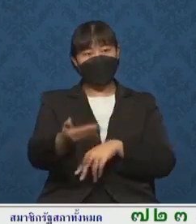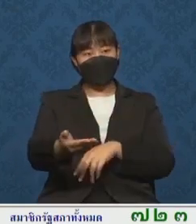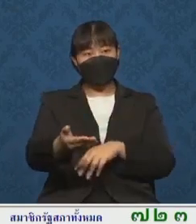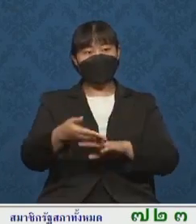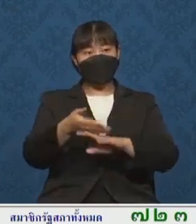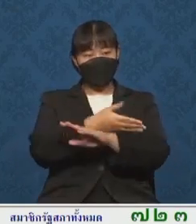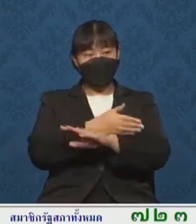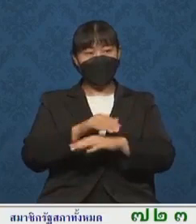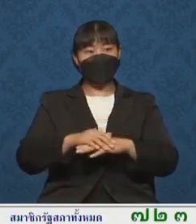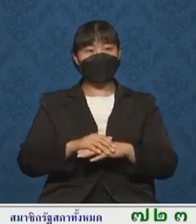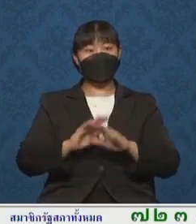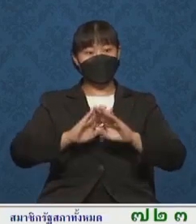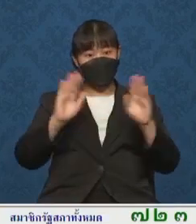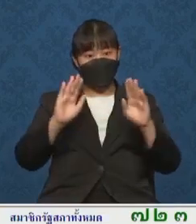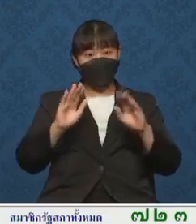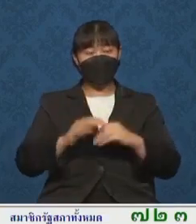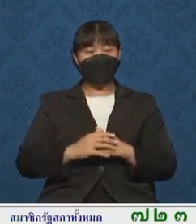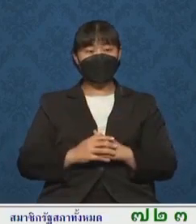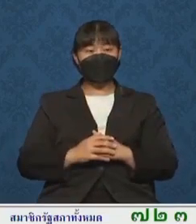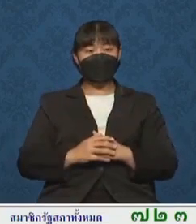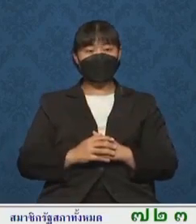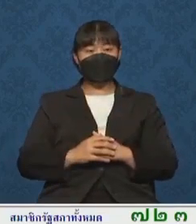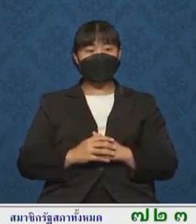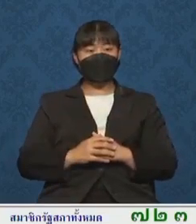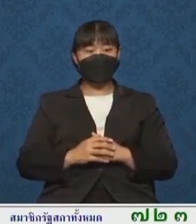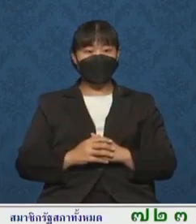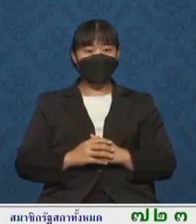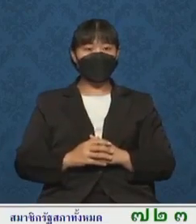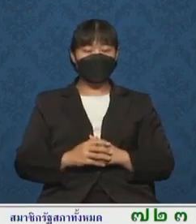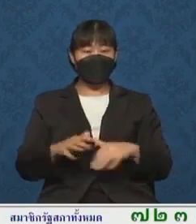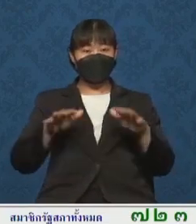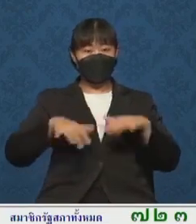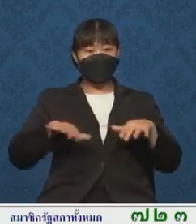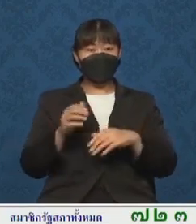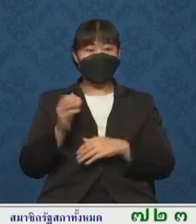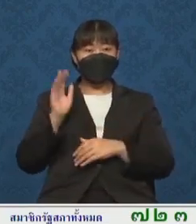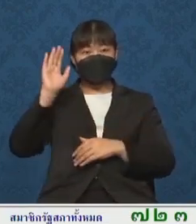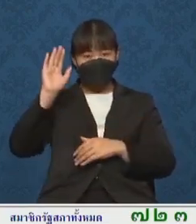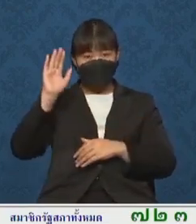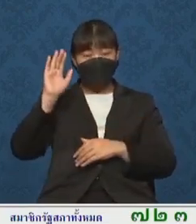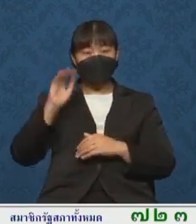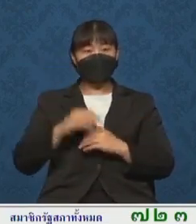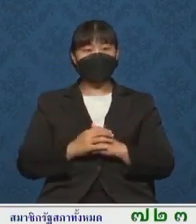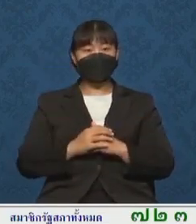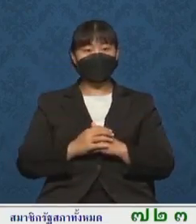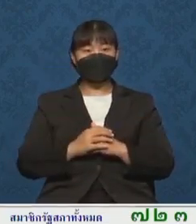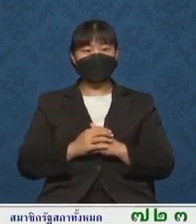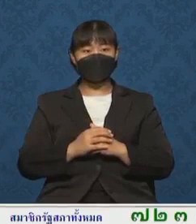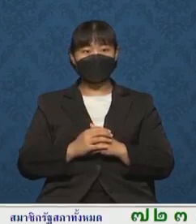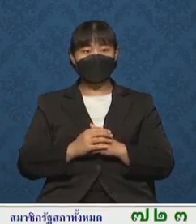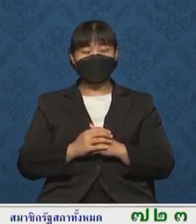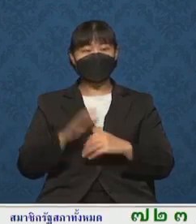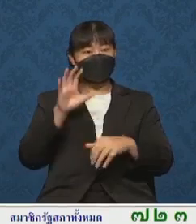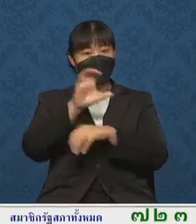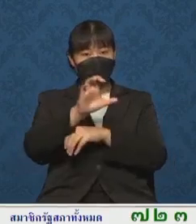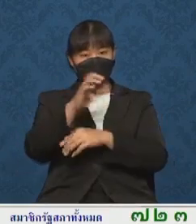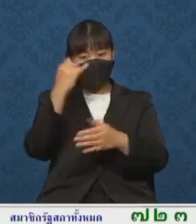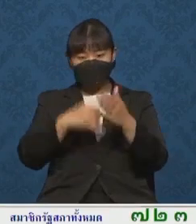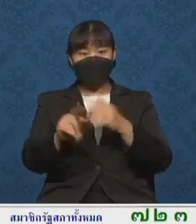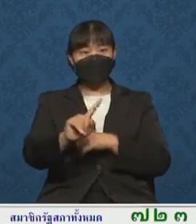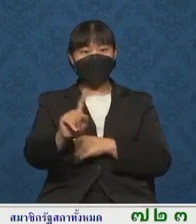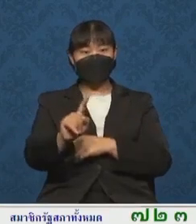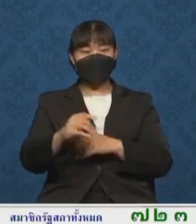ยังไงต้องถอนนะครับใช่ครับเพราะว่าอยู่ๆคือปกติการประท้วงต้องบอกว่าผิดนะครับไหนครับสิ่งที่ท่าน